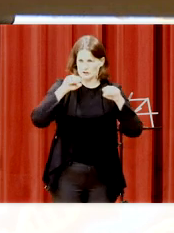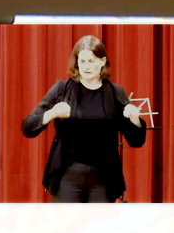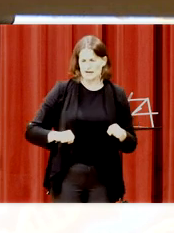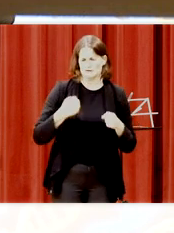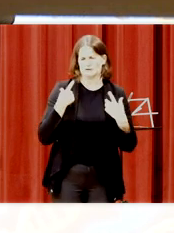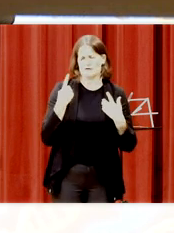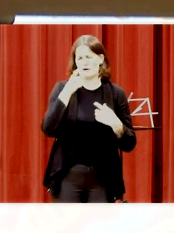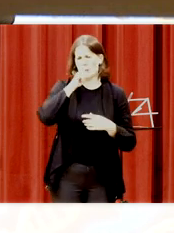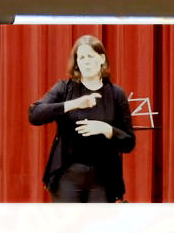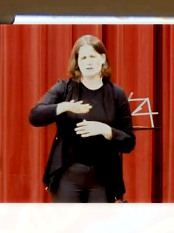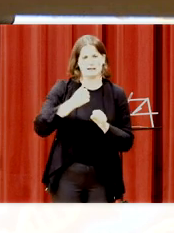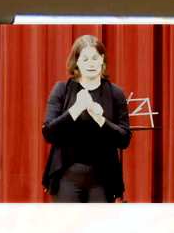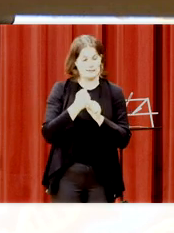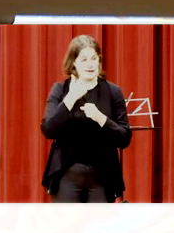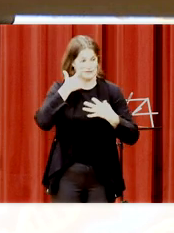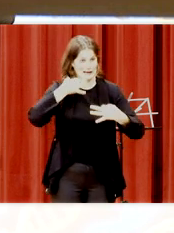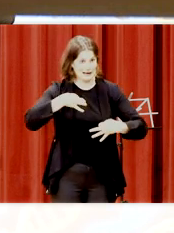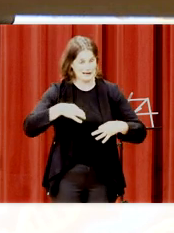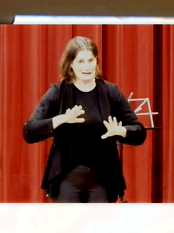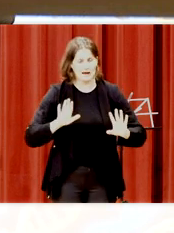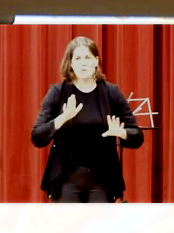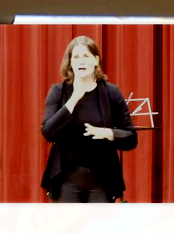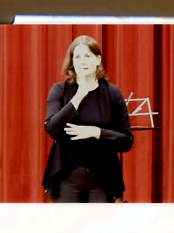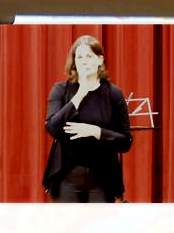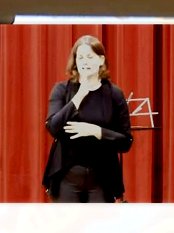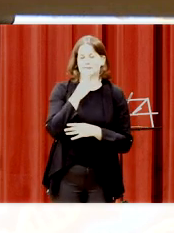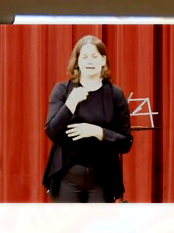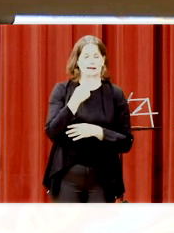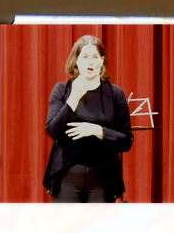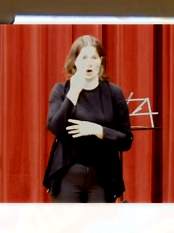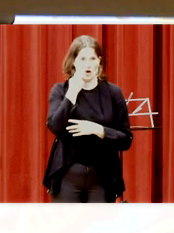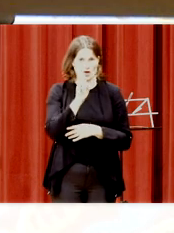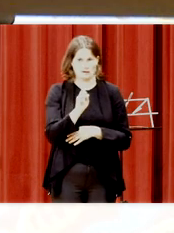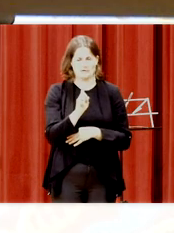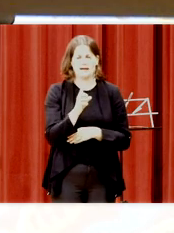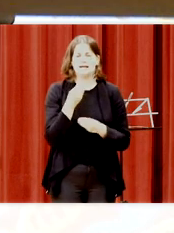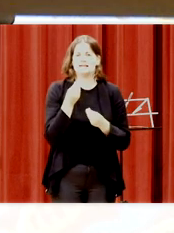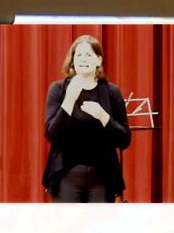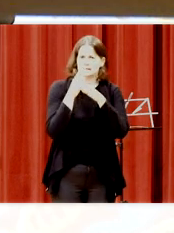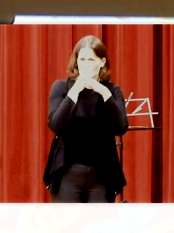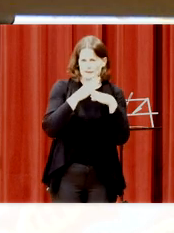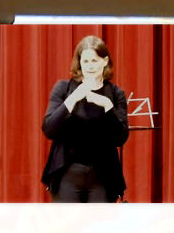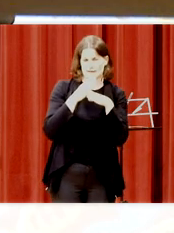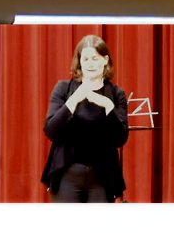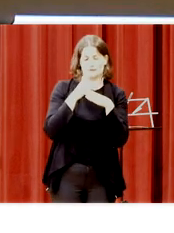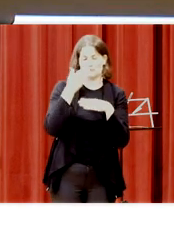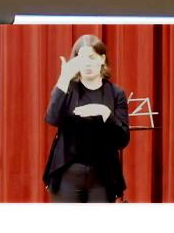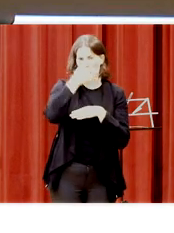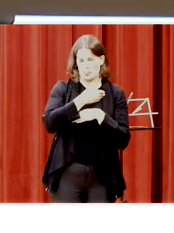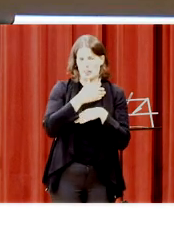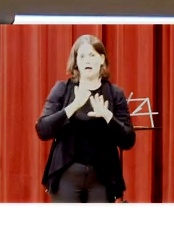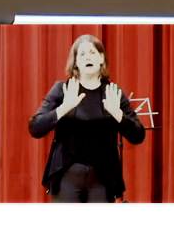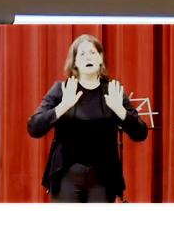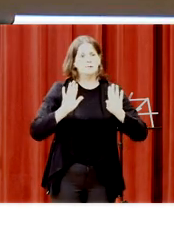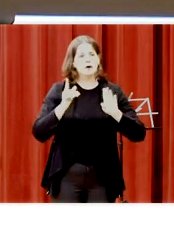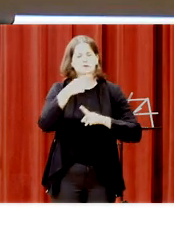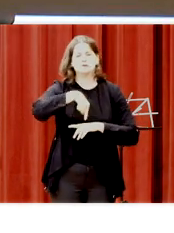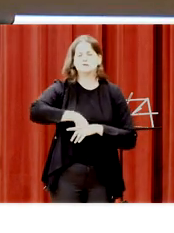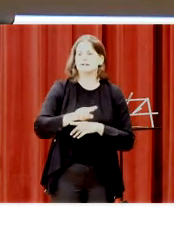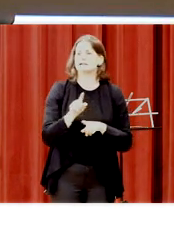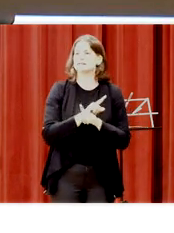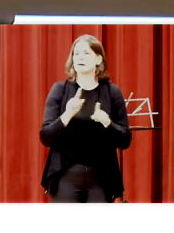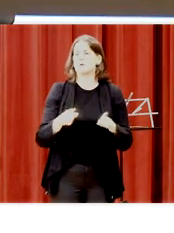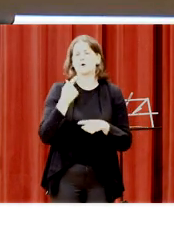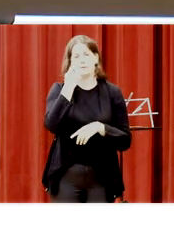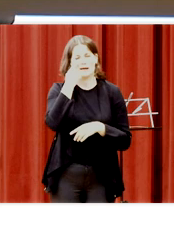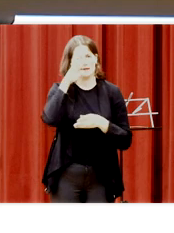notem. Però tampoc la notem en el món que vivim. Aquí ja no utilitzem mapes. Google Maps, el Waze, tot això és